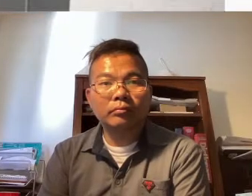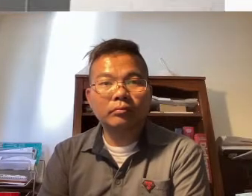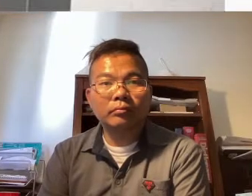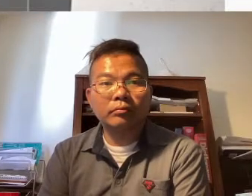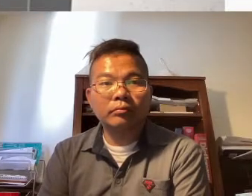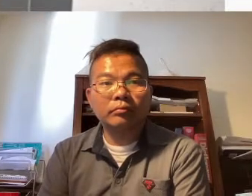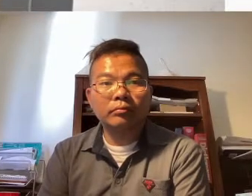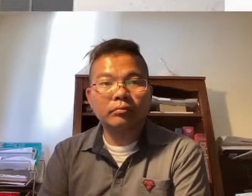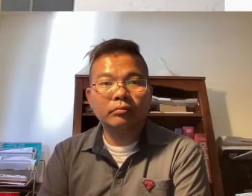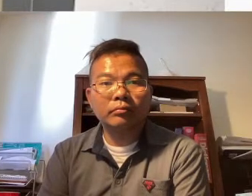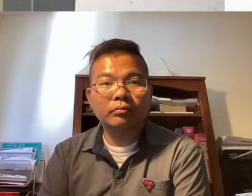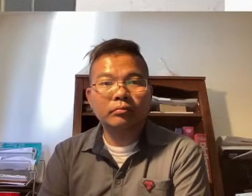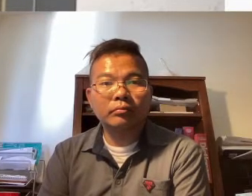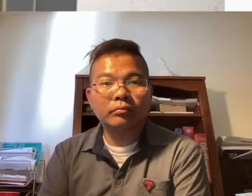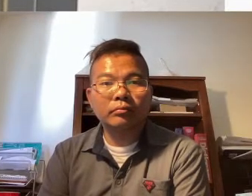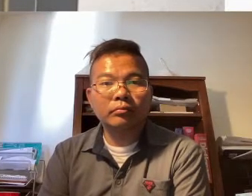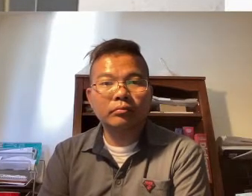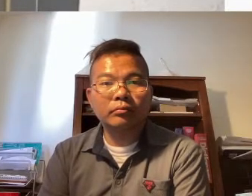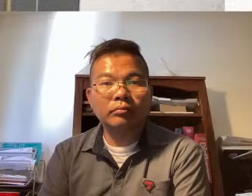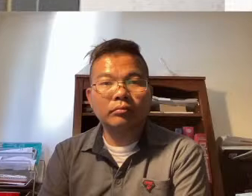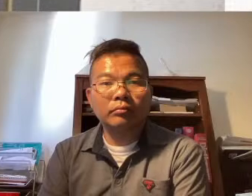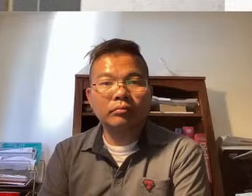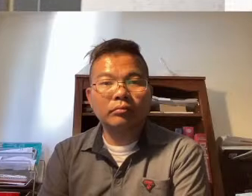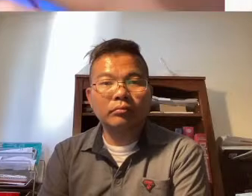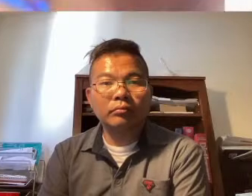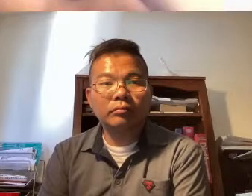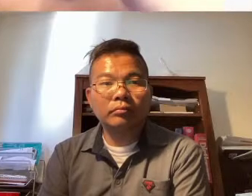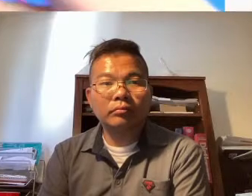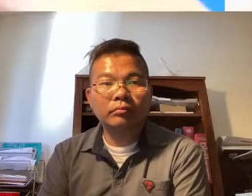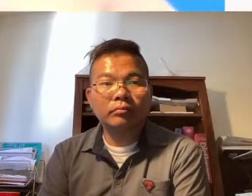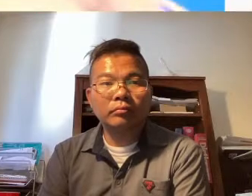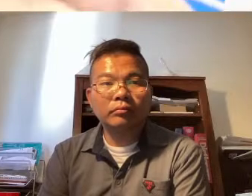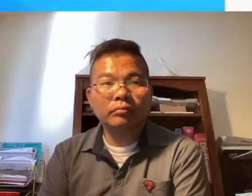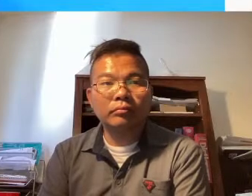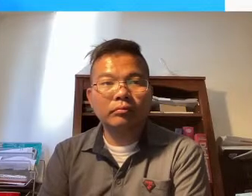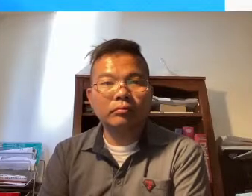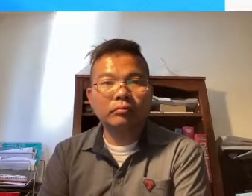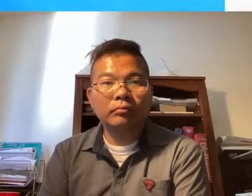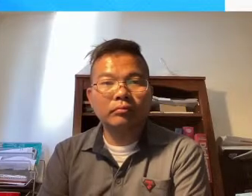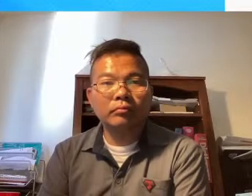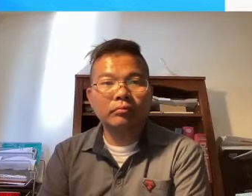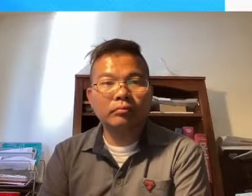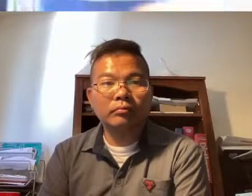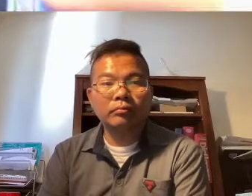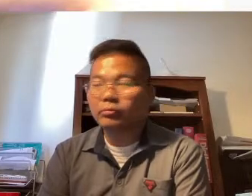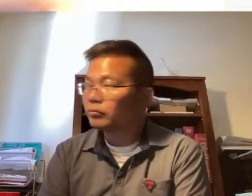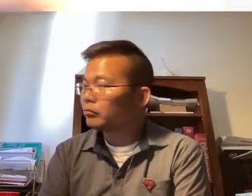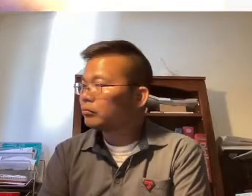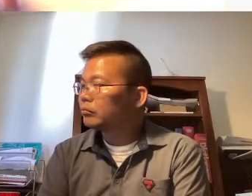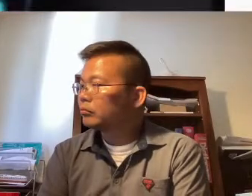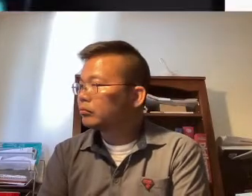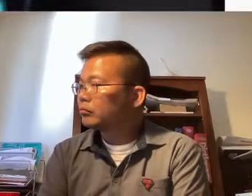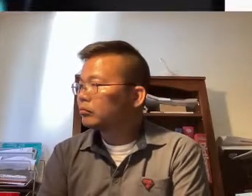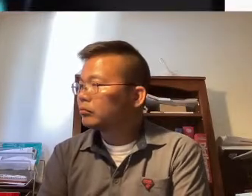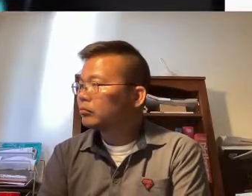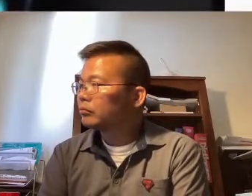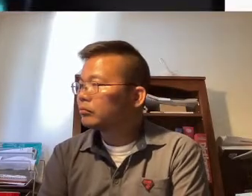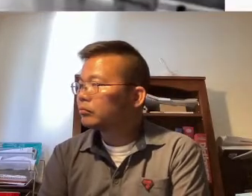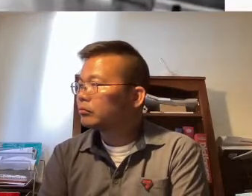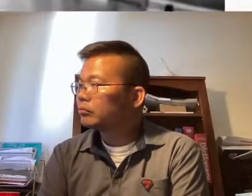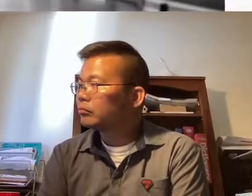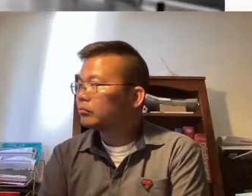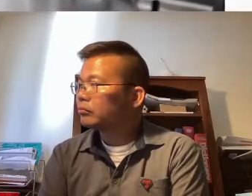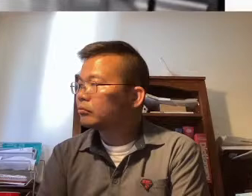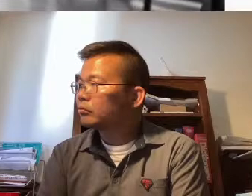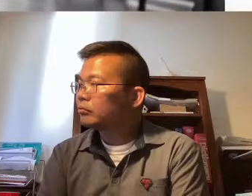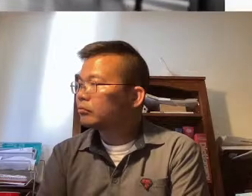Cái thứ hai là Vincent chúng taught ta có himself quyền how đặt to nhiều reverse dấu engineer hỏi khác nhau thì tôi aircon cũng tham units mưu and cho built quý a vị thôi, device vì that tôi uses không có phải everyday là water to nạn produce nhân trong cái ice-cool câu air. chuyện này cho nên tôi He